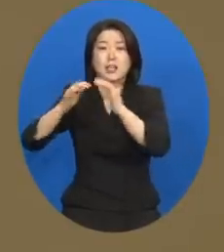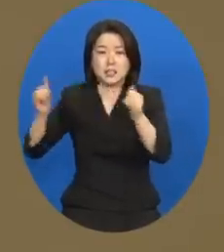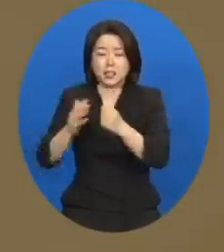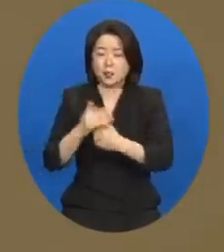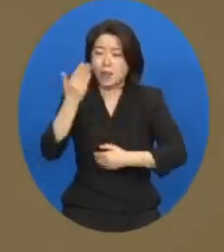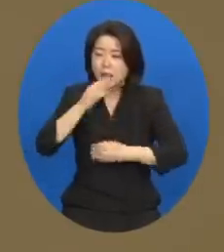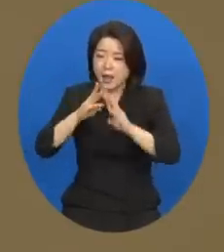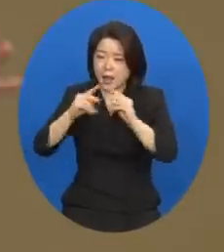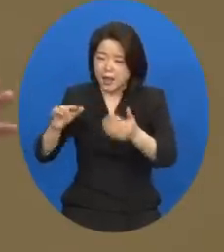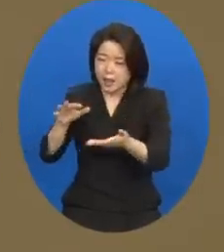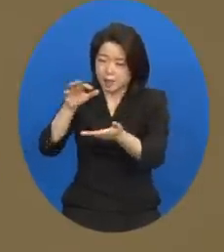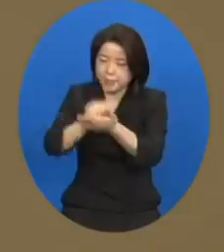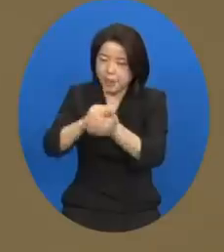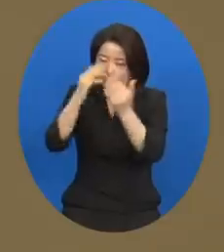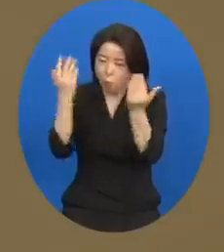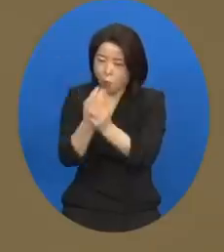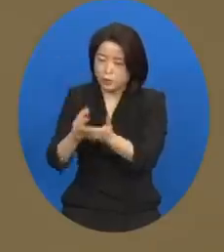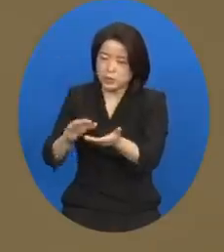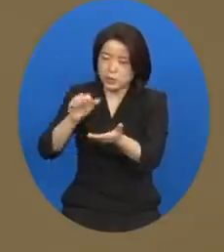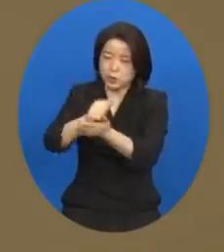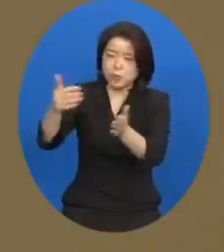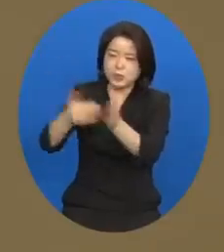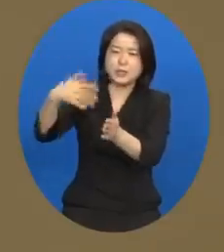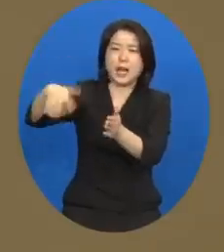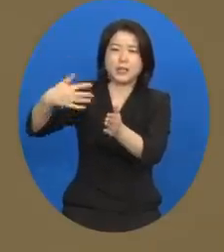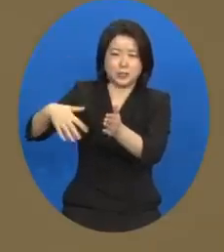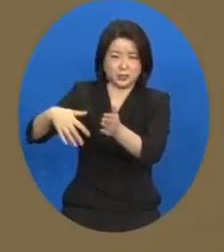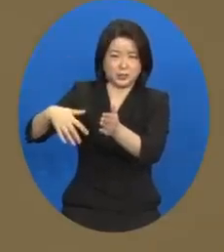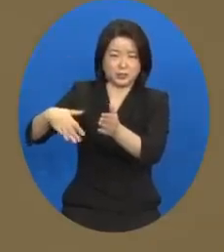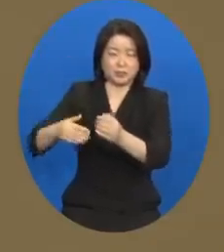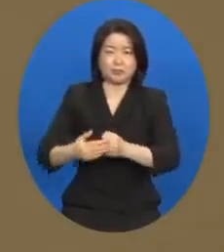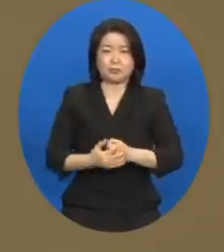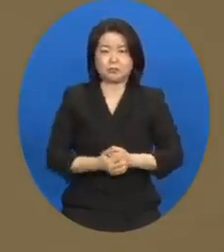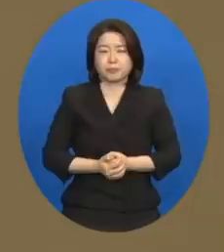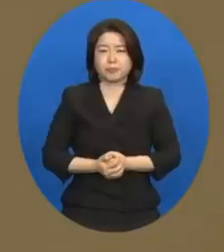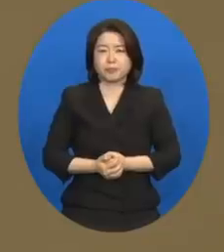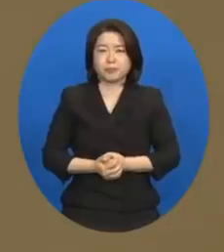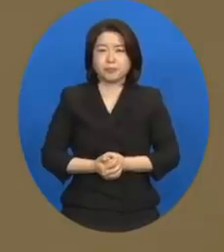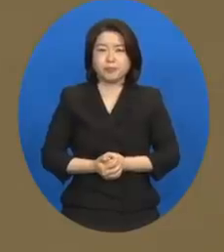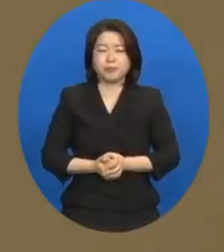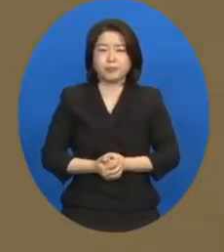가나안 땅을 온전히 정복한 것이 아니었습니다.